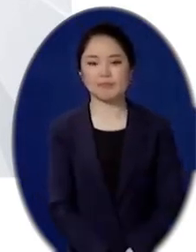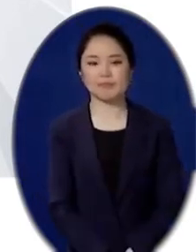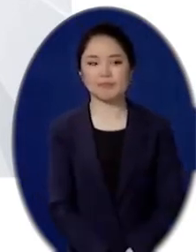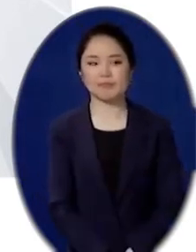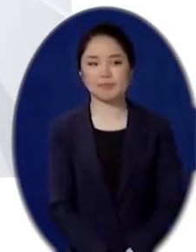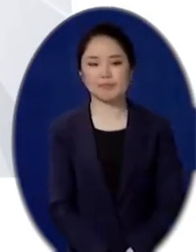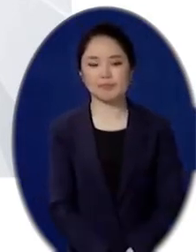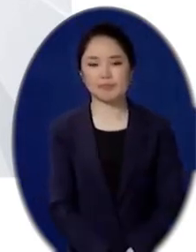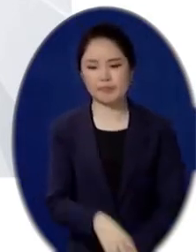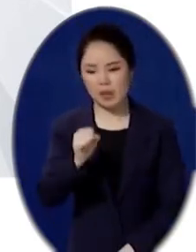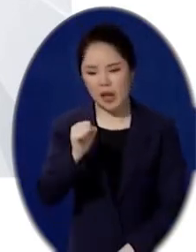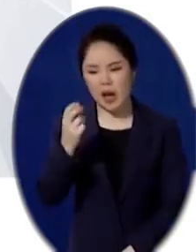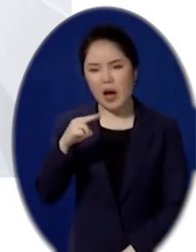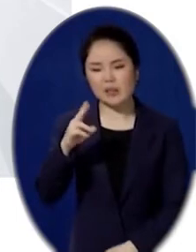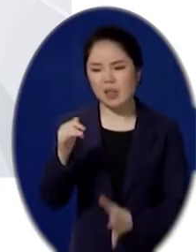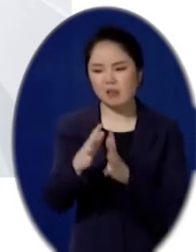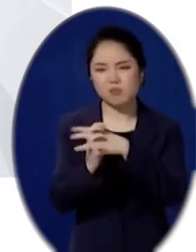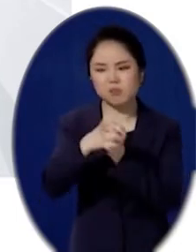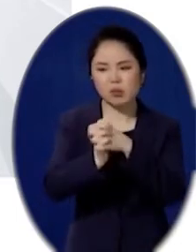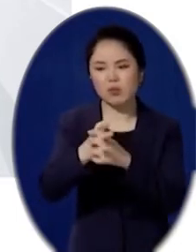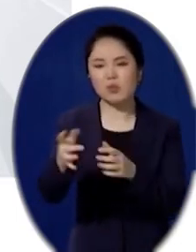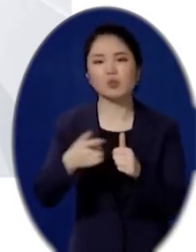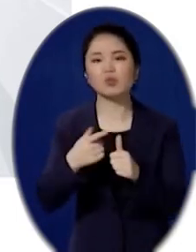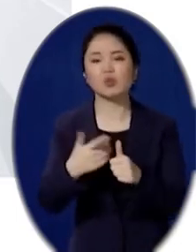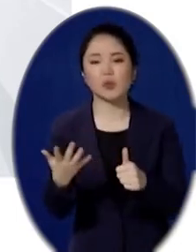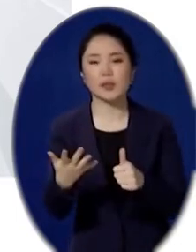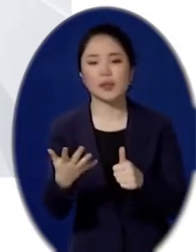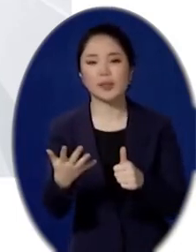За, адтай юу байсан бэ?